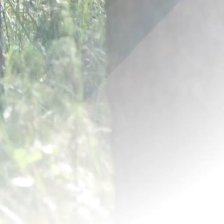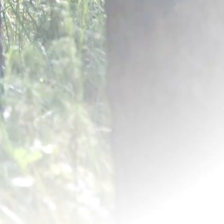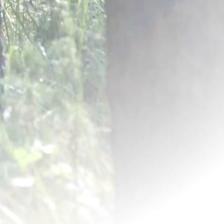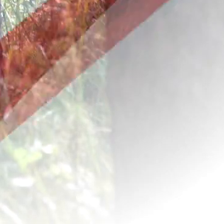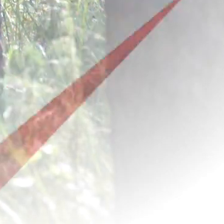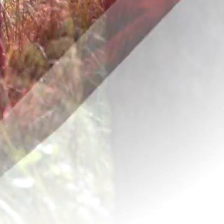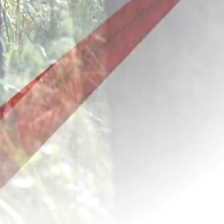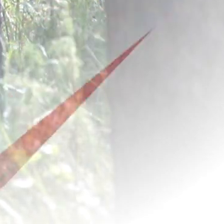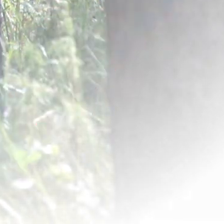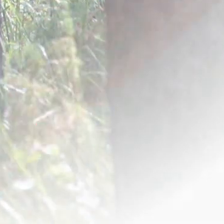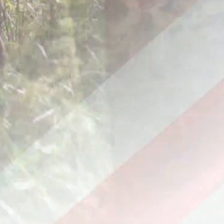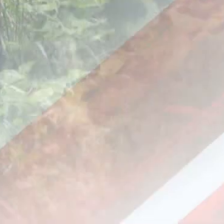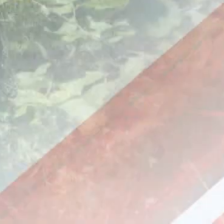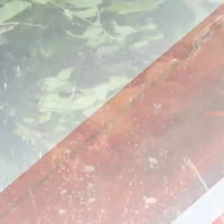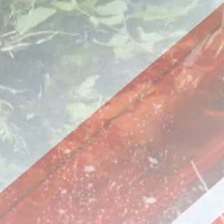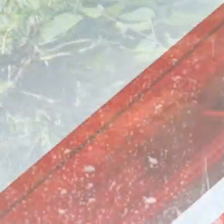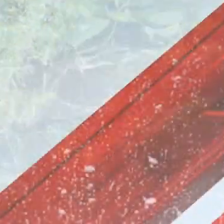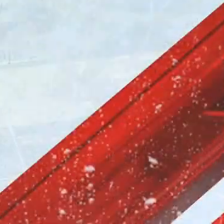на вогнішчы.